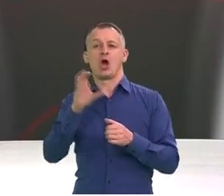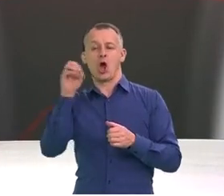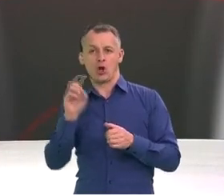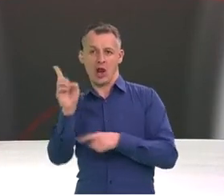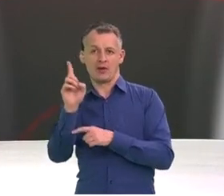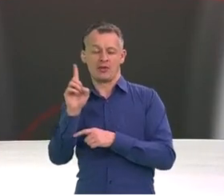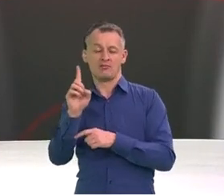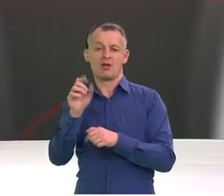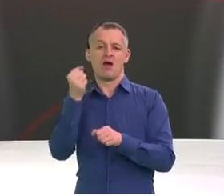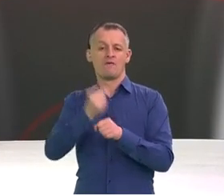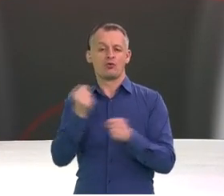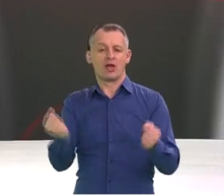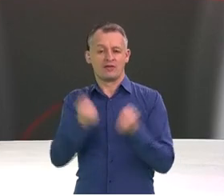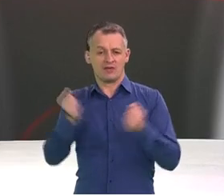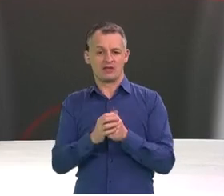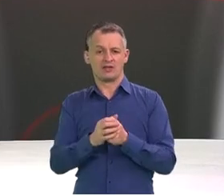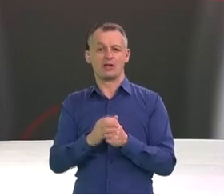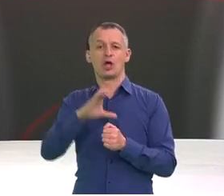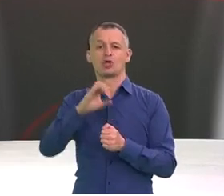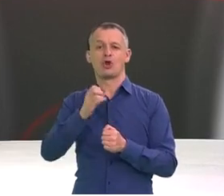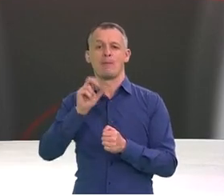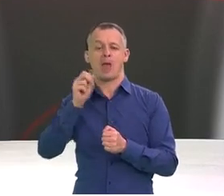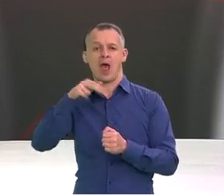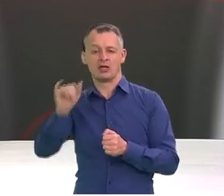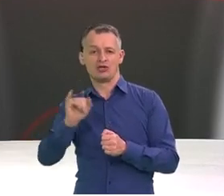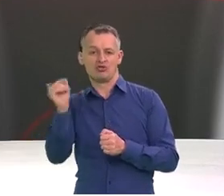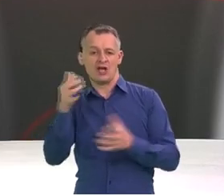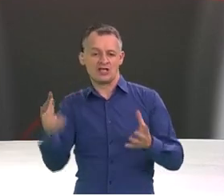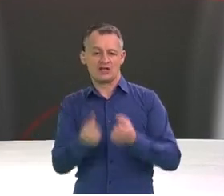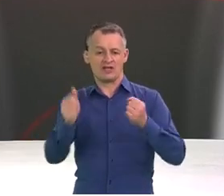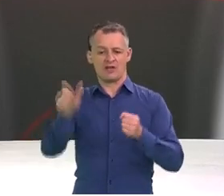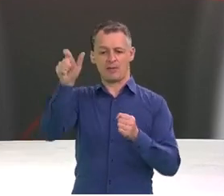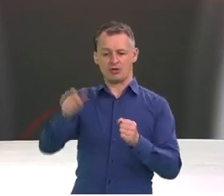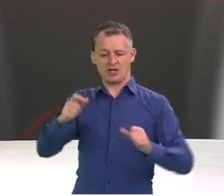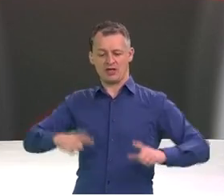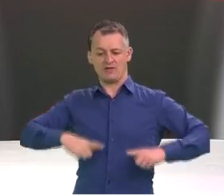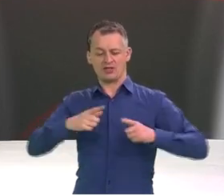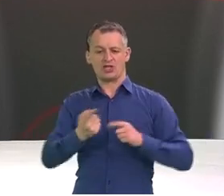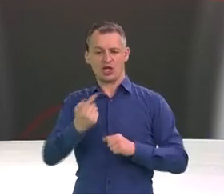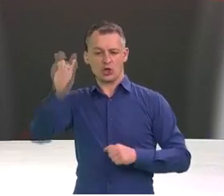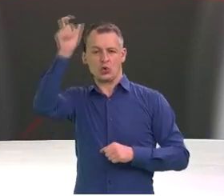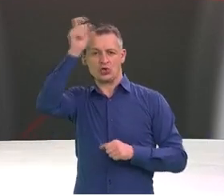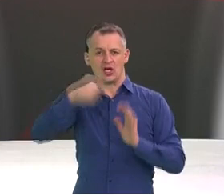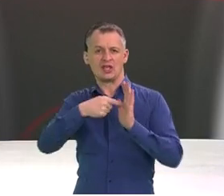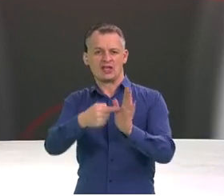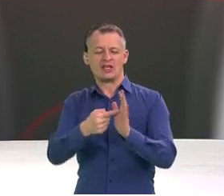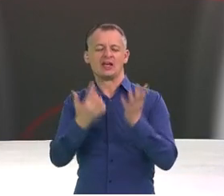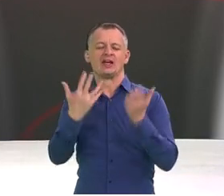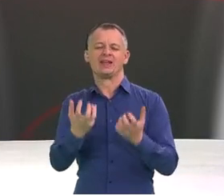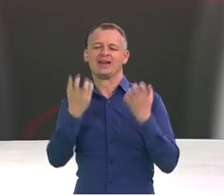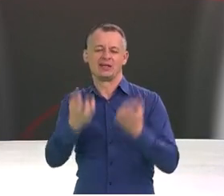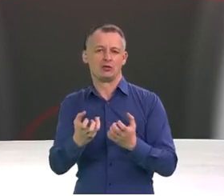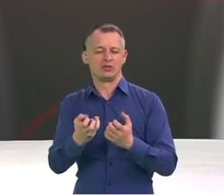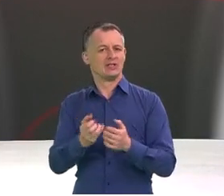operațiuni în caz de cutremur. La poligonul de la Ciolpan, cei care au salvat zeci de vieți în Turcia ne-au arătat cât de dificil este să intervii în